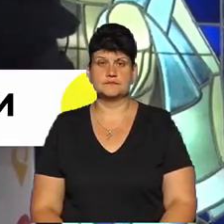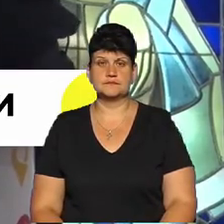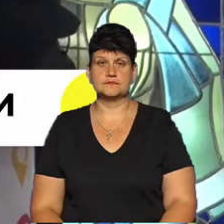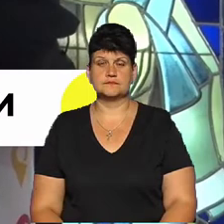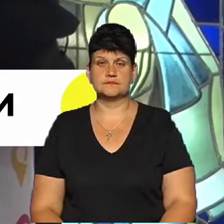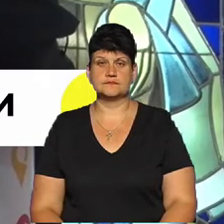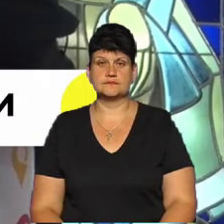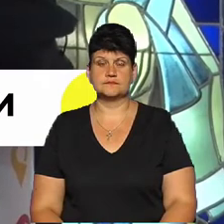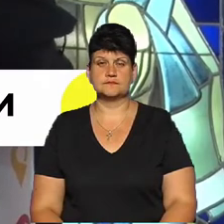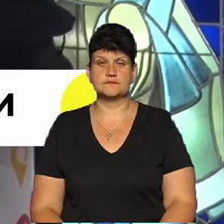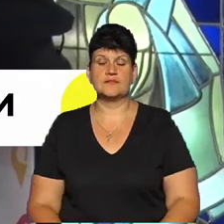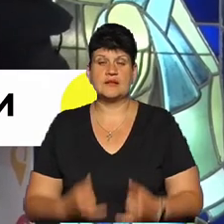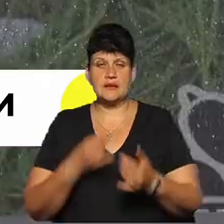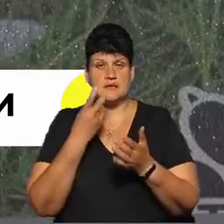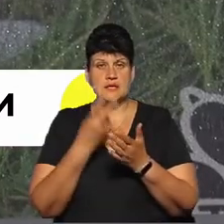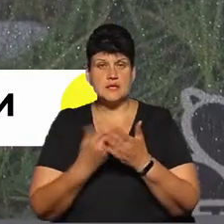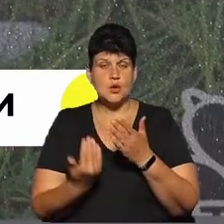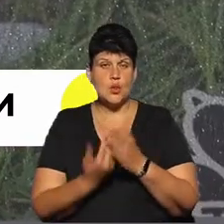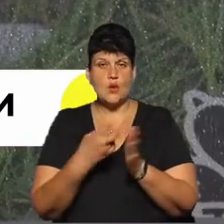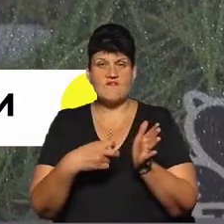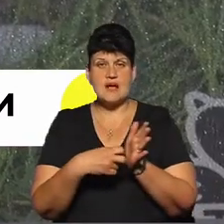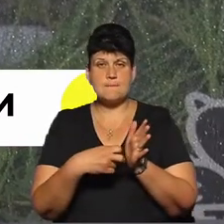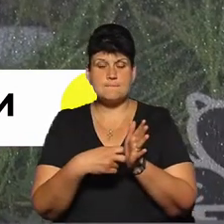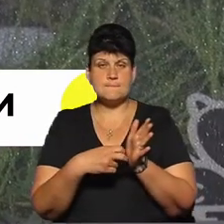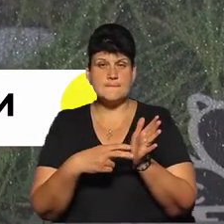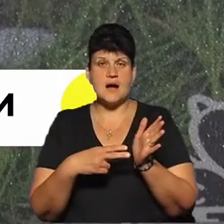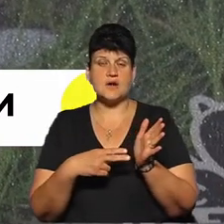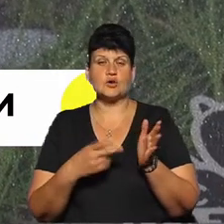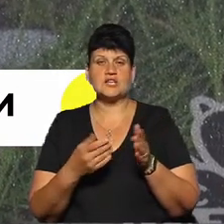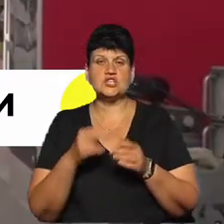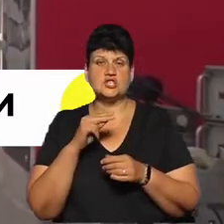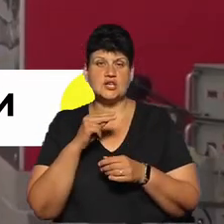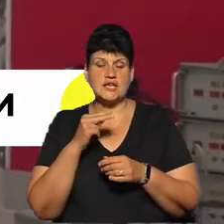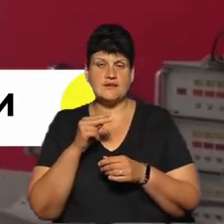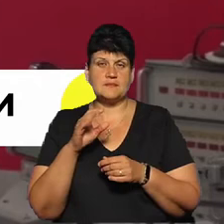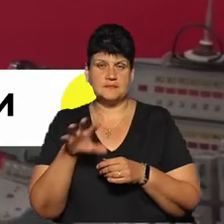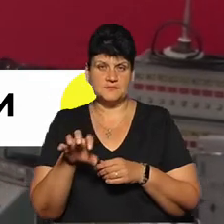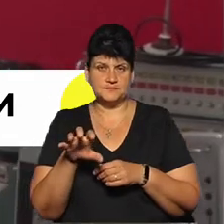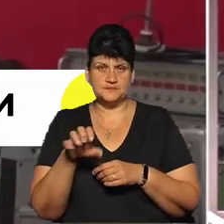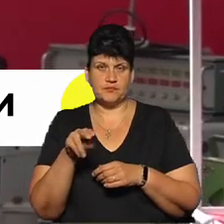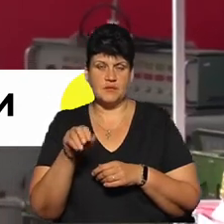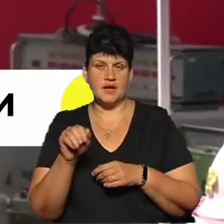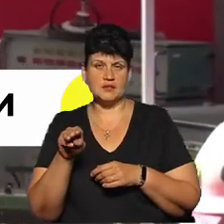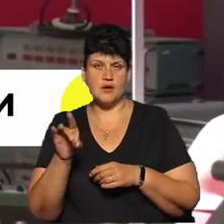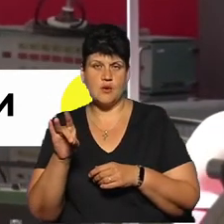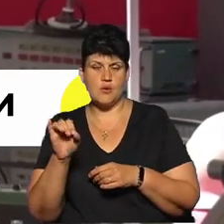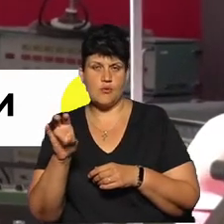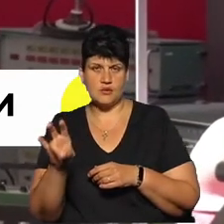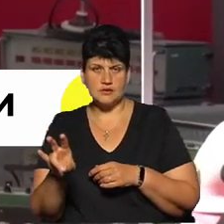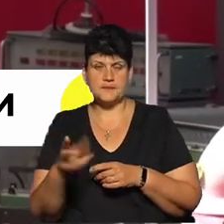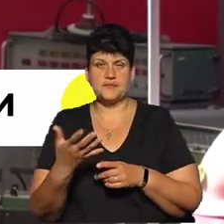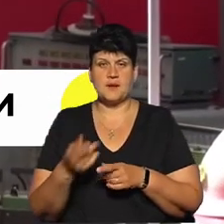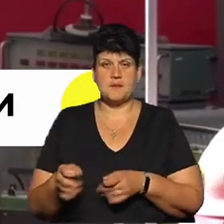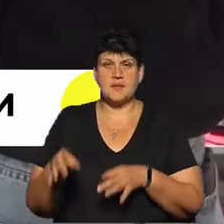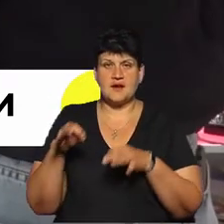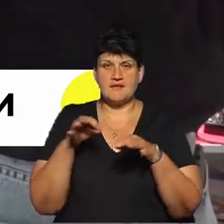Для презентації нових марок пса-розміновувача Патрона з Чернігова в музеї обласного управління пожежно-рятувальної служби кінолог привів собаку Фіону.